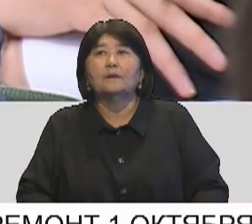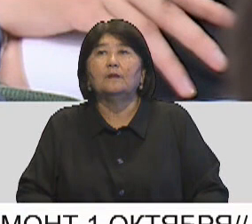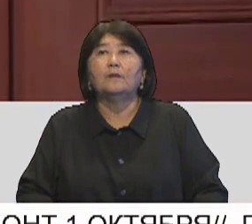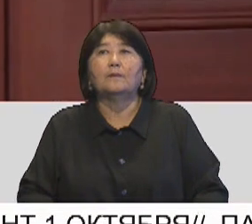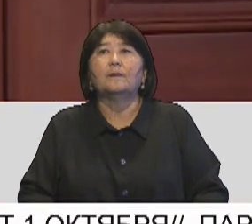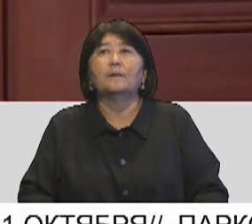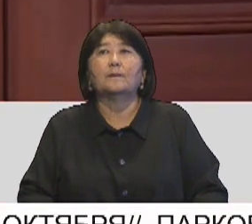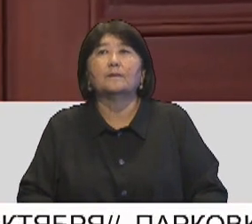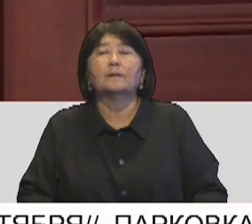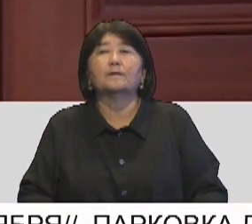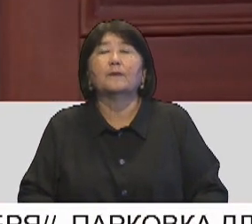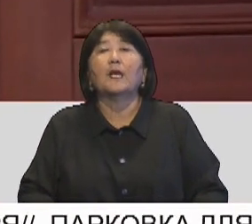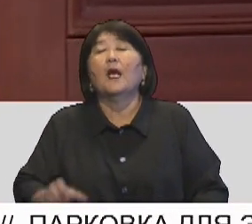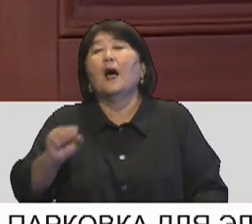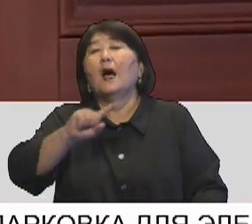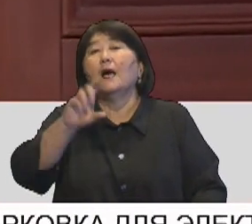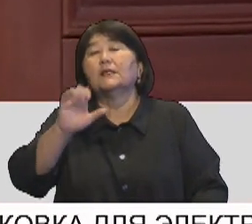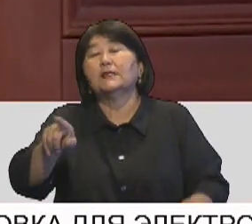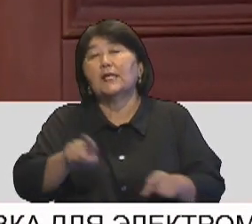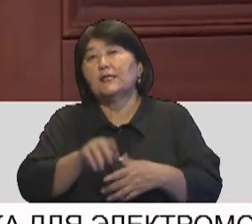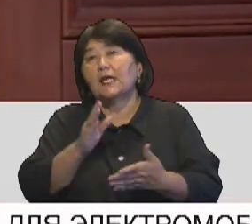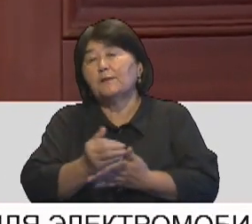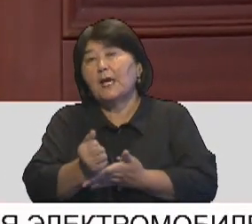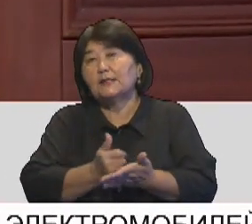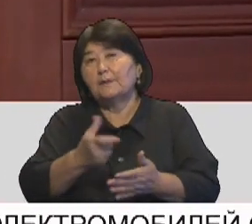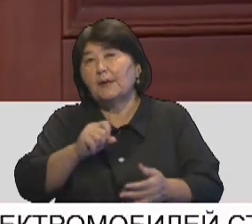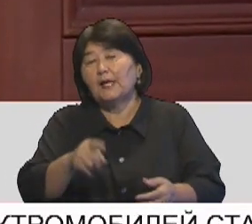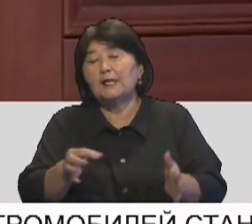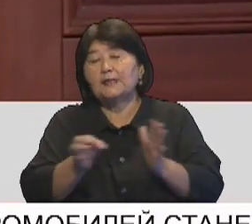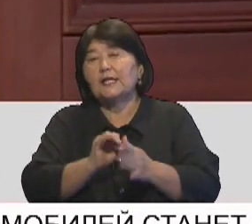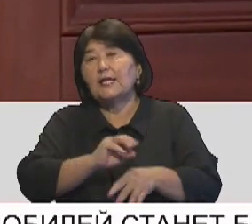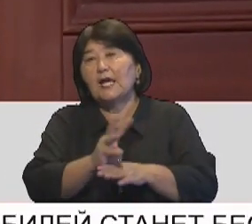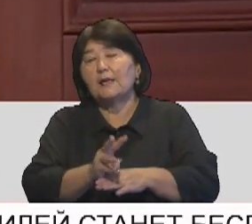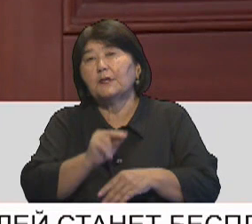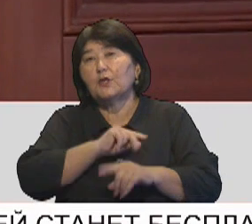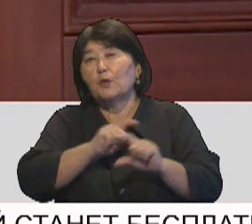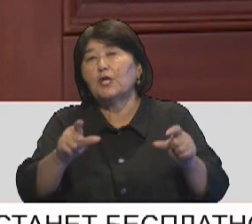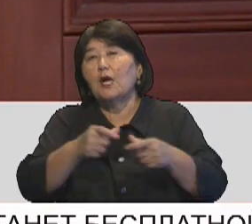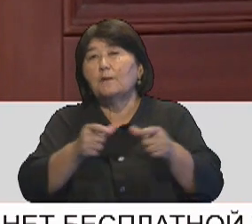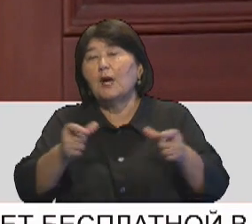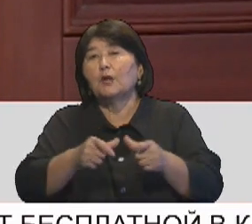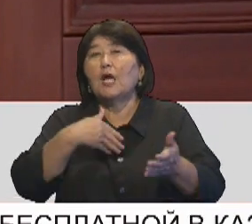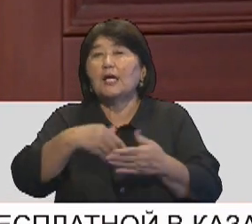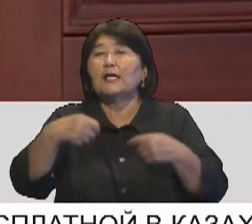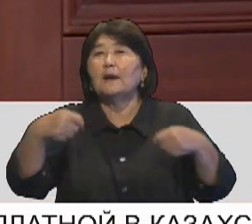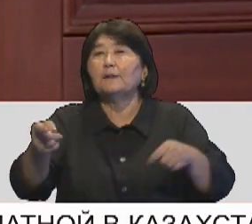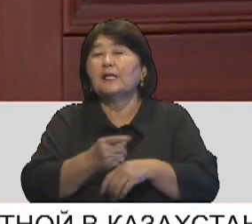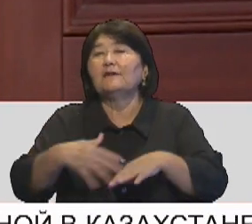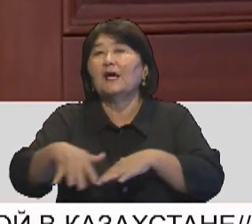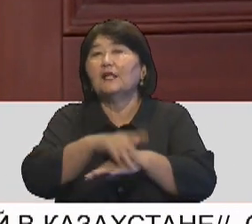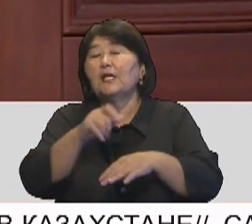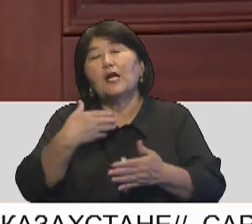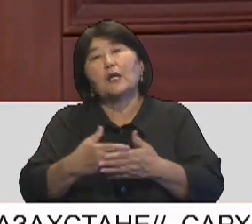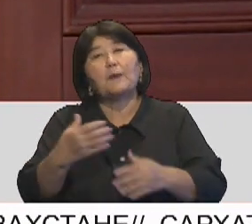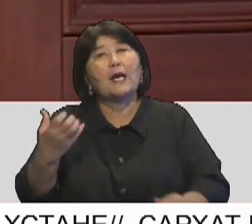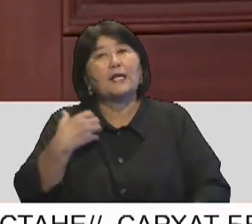очереди на АЗС несмотря на имеющиеся запасы газа в целях обеспечения учреждения по талонам отказываются продавать населению к примеру